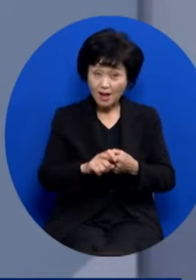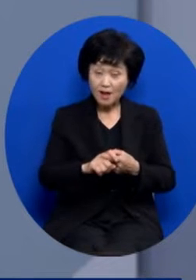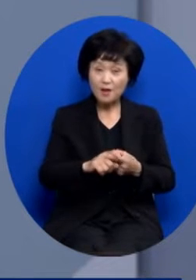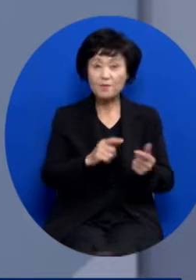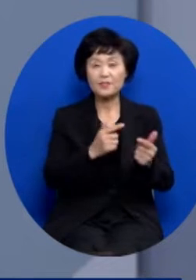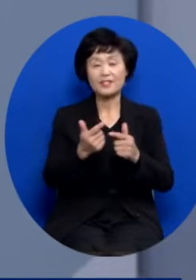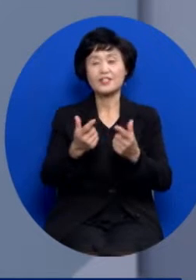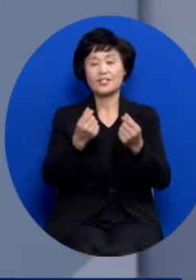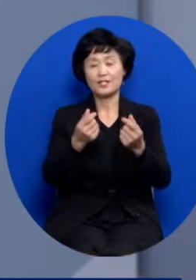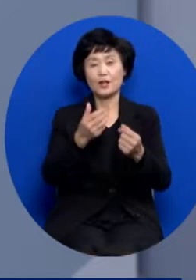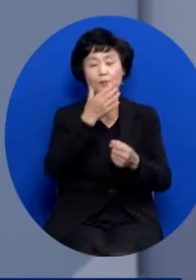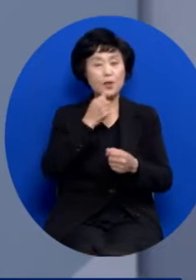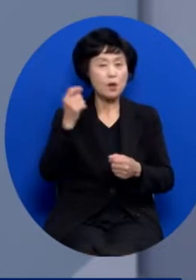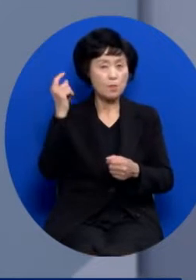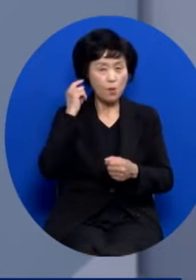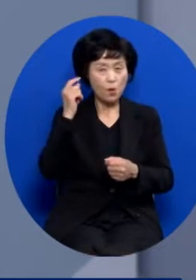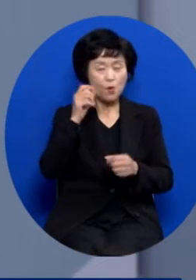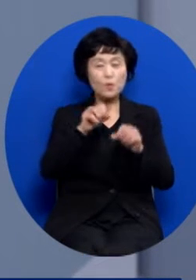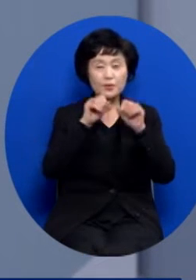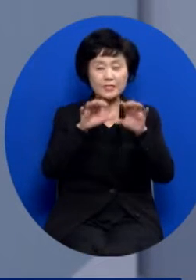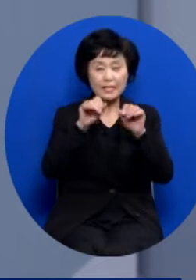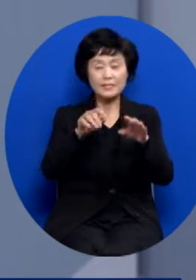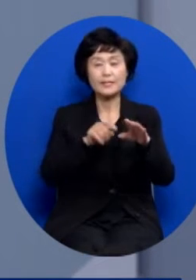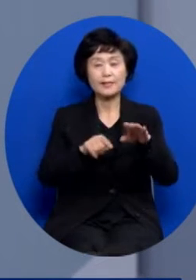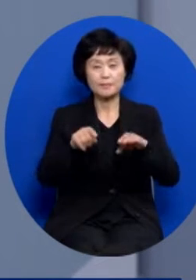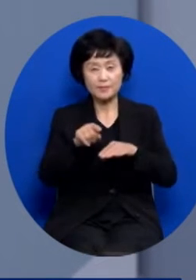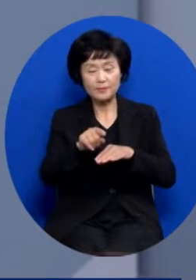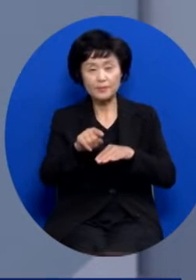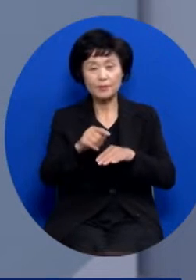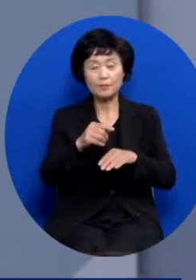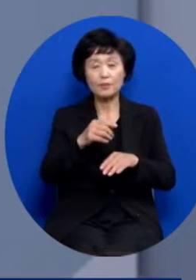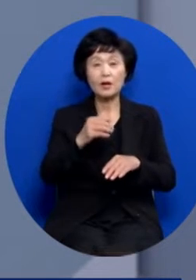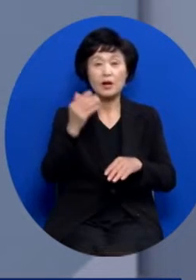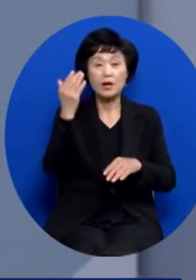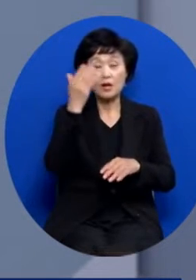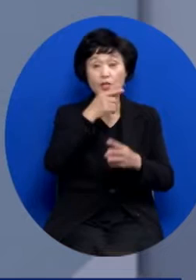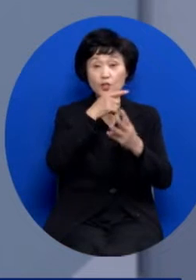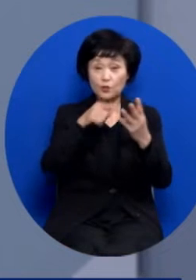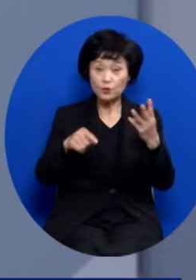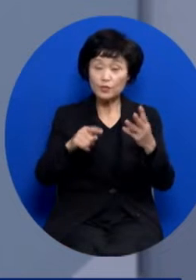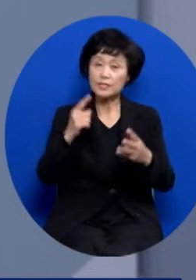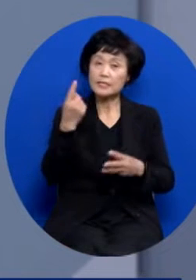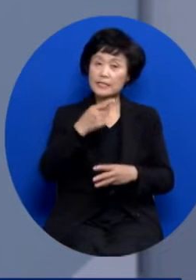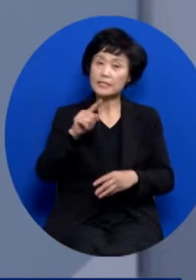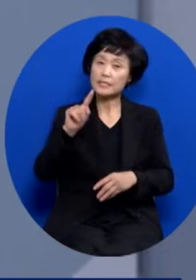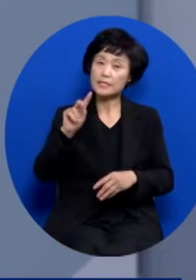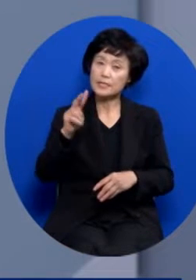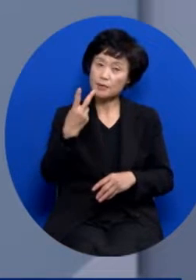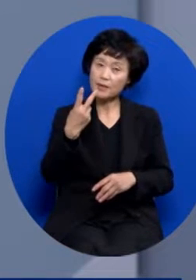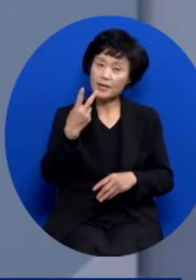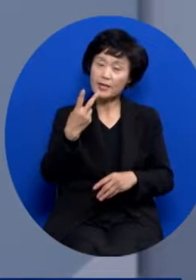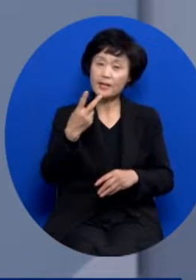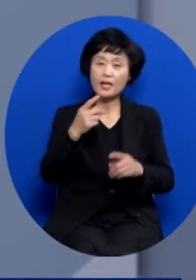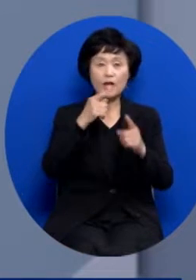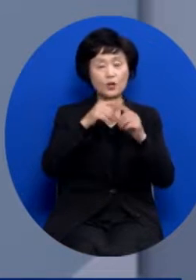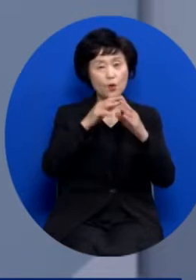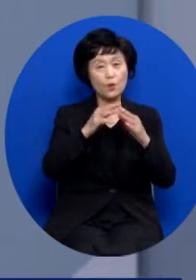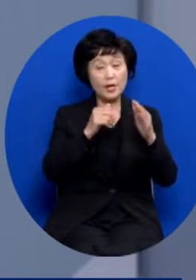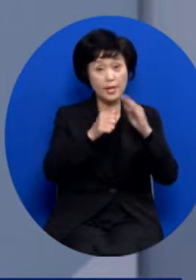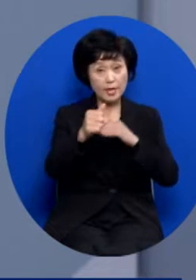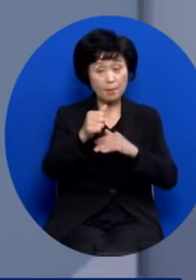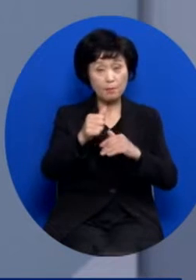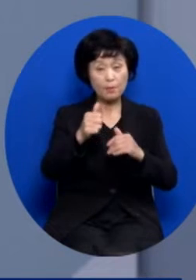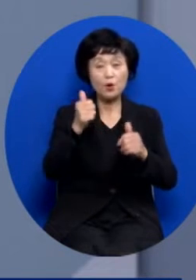복음화에 앞장서면서 특별히 청주시의 한 1200교회의 대표회장과